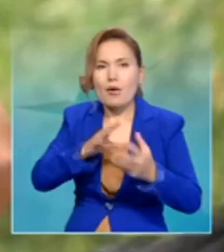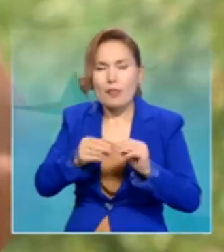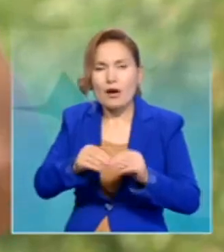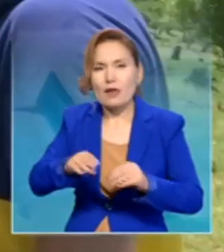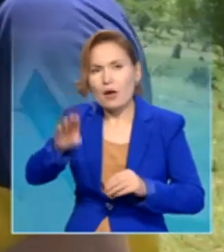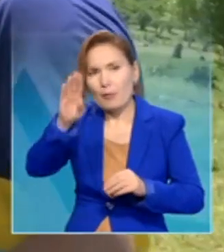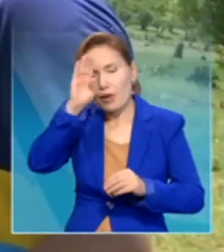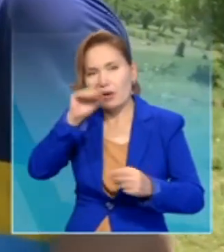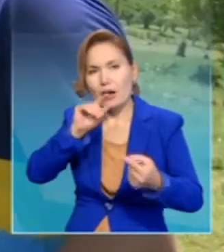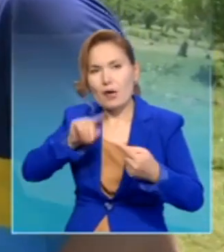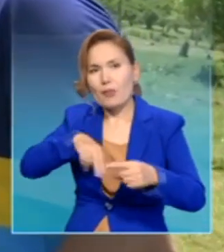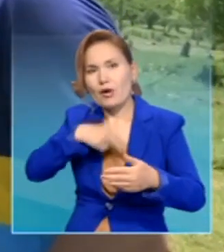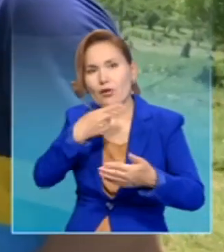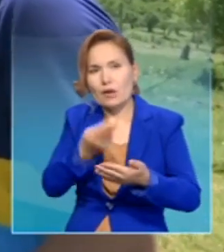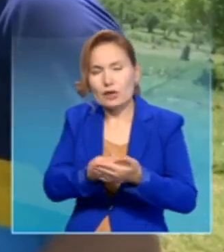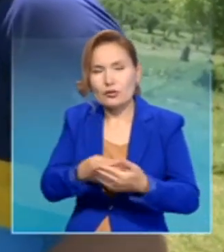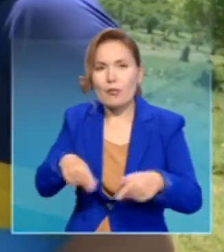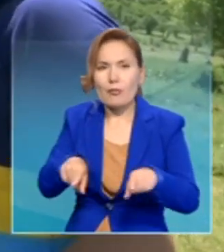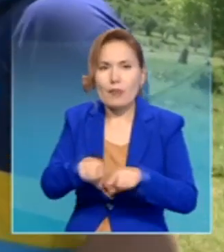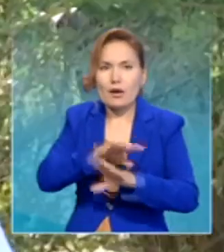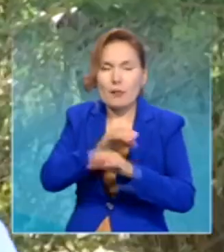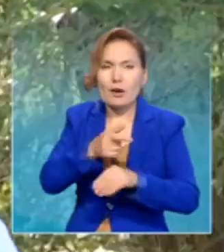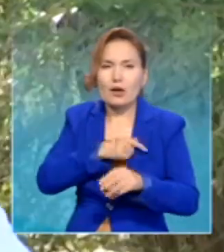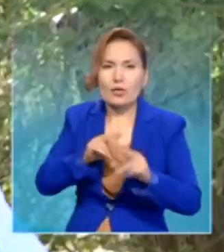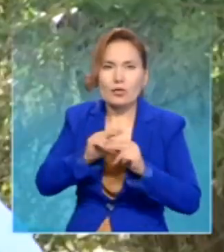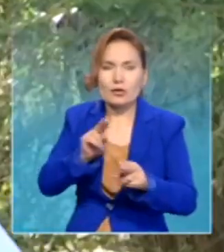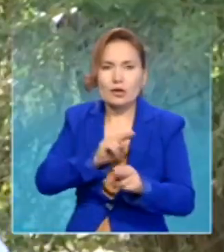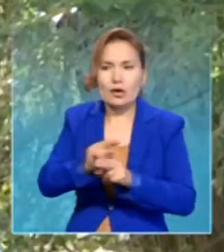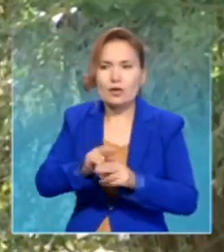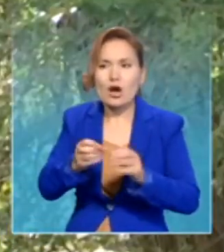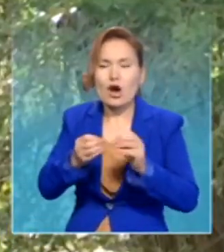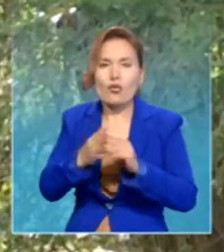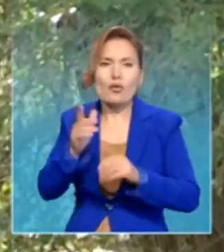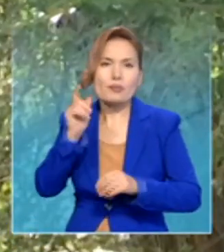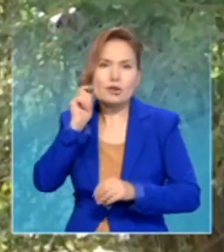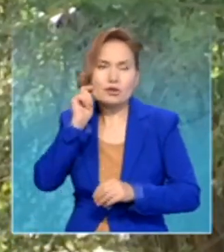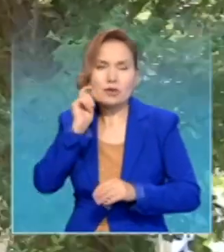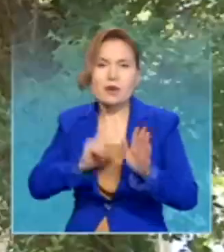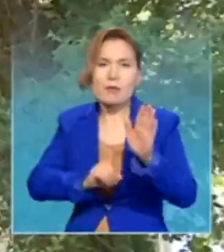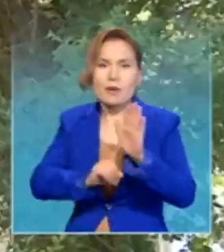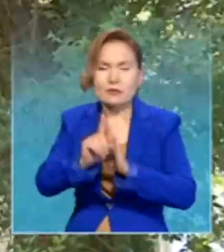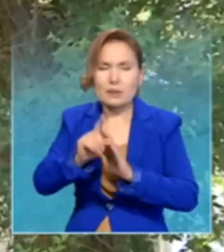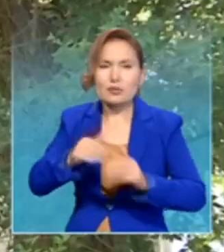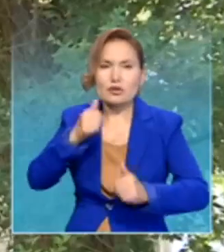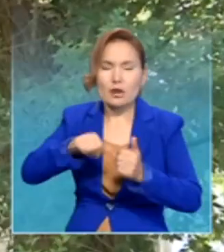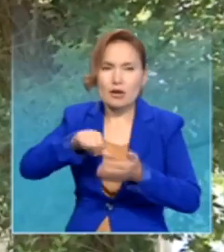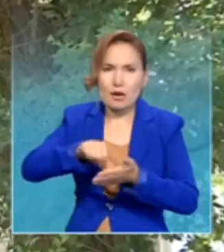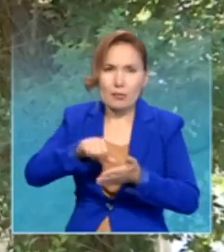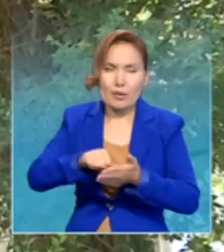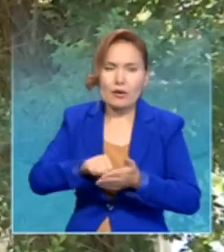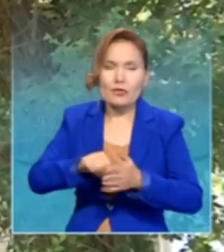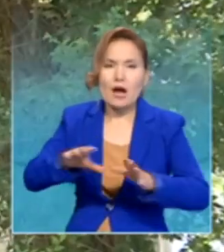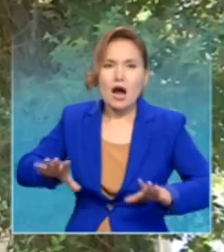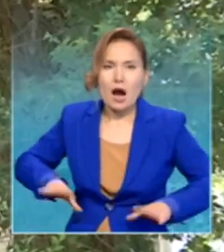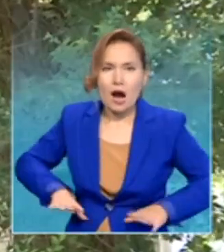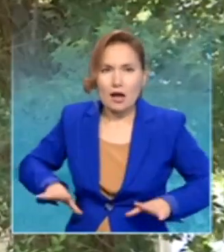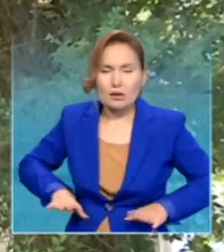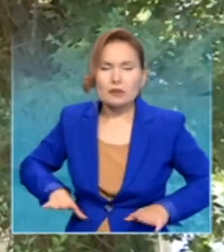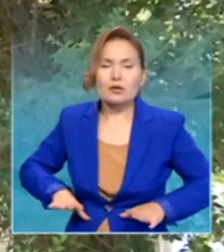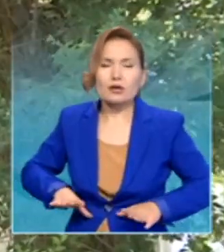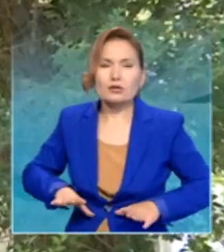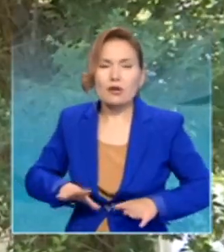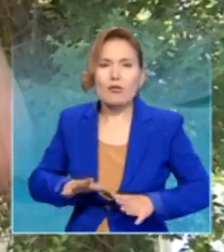тастауға болады. Барлығын жаттықтырушылар үйретеді. 15 жасымнан бастап жарысқа қатыстым. Көбінесе берді аттында көмек